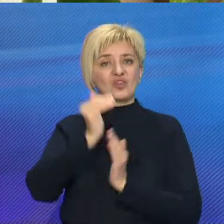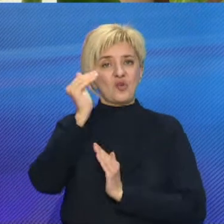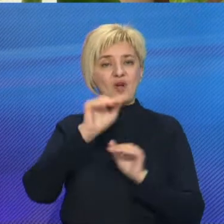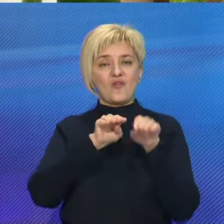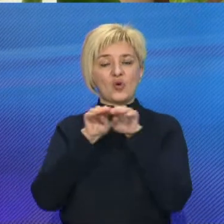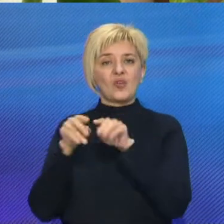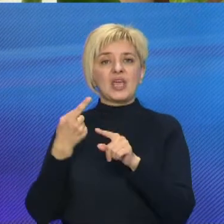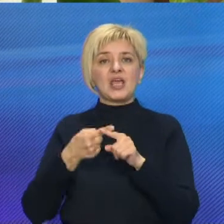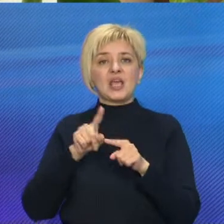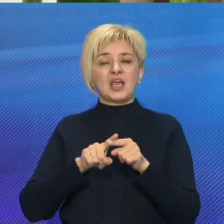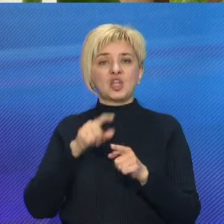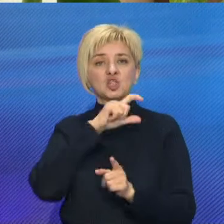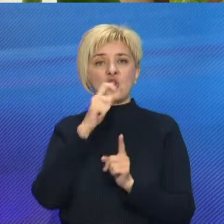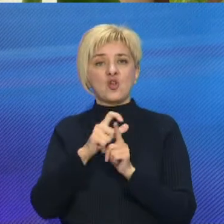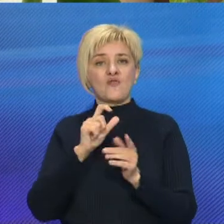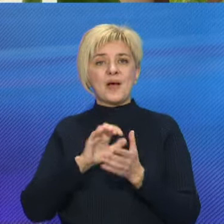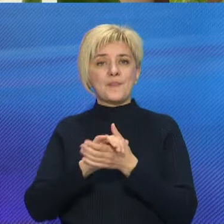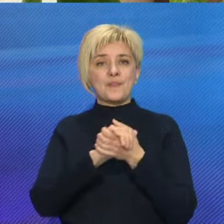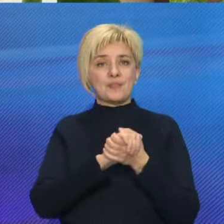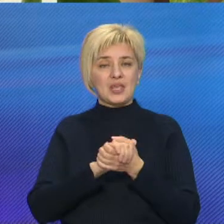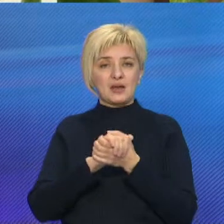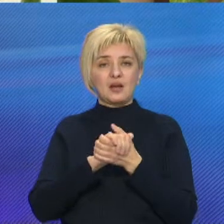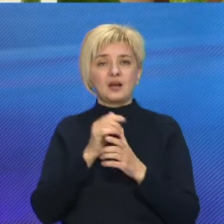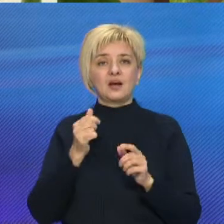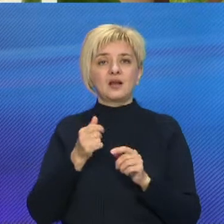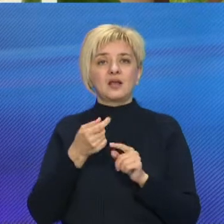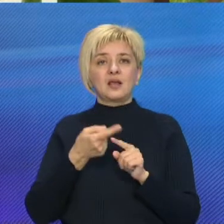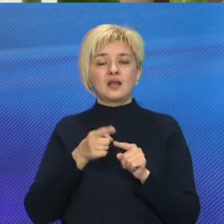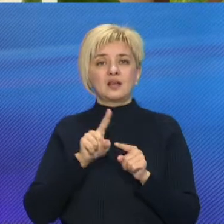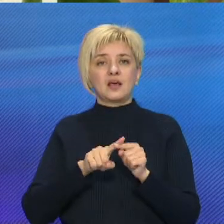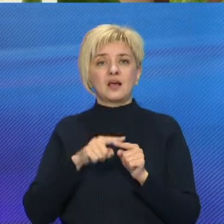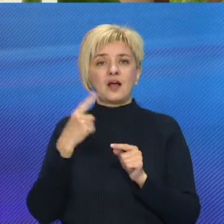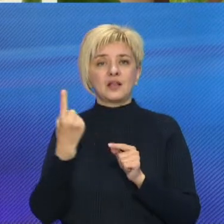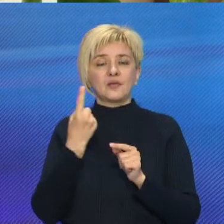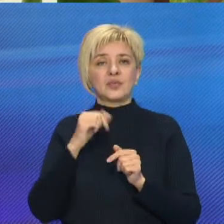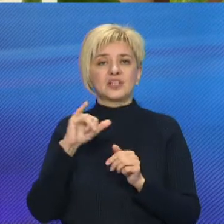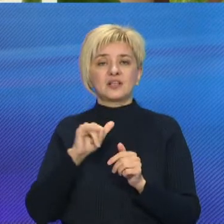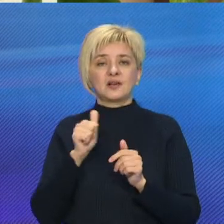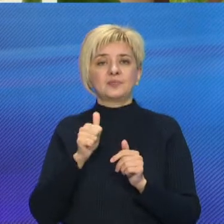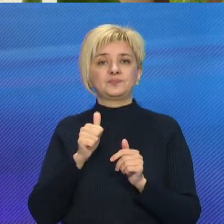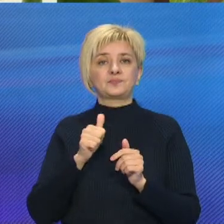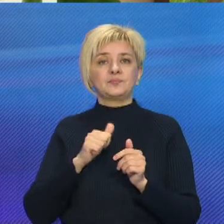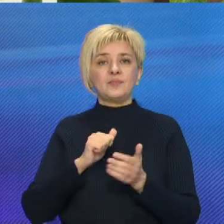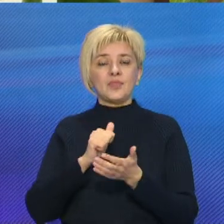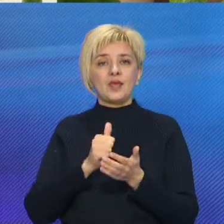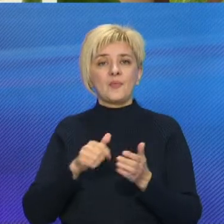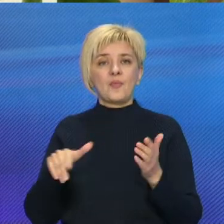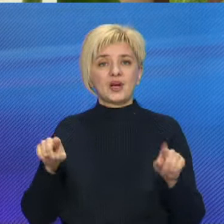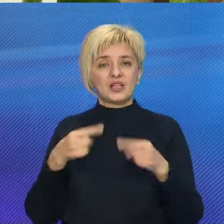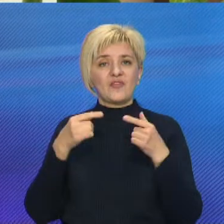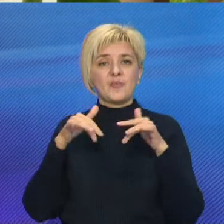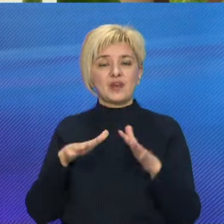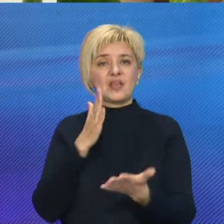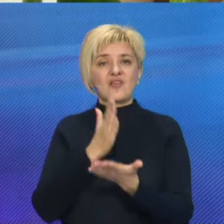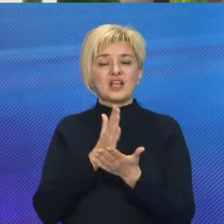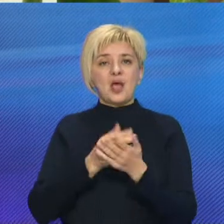слово мира, потому что одним из организаторов этого мероприятия является наш Белорусский фонд мира. Мы проводим его